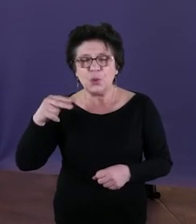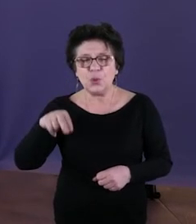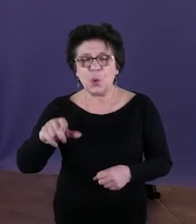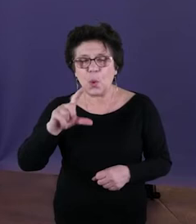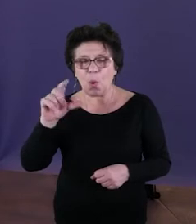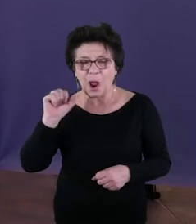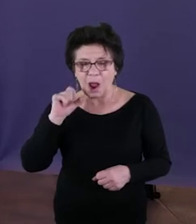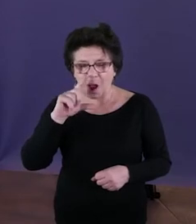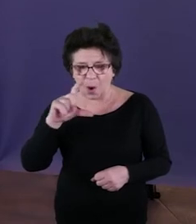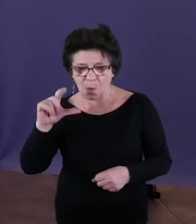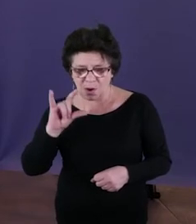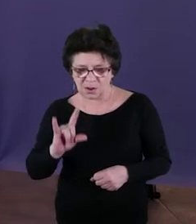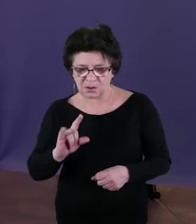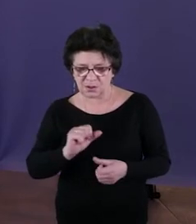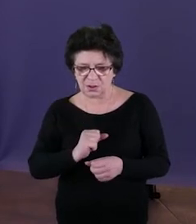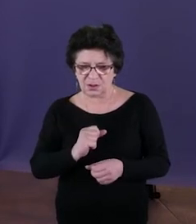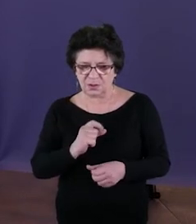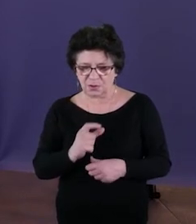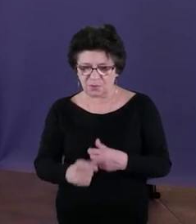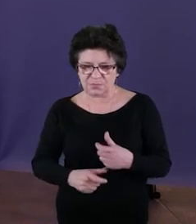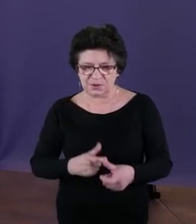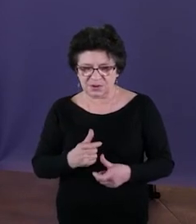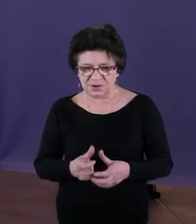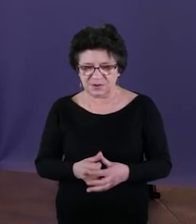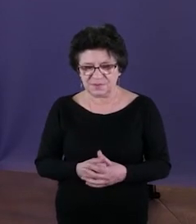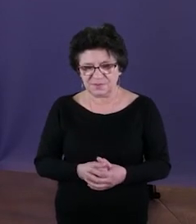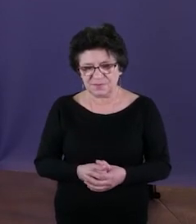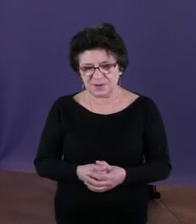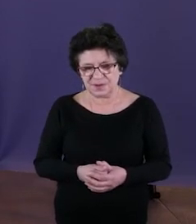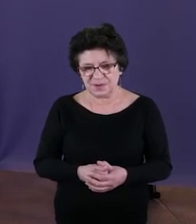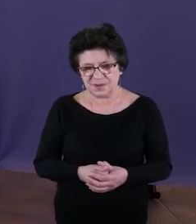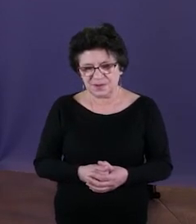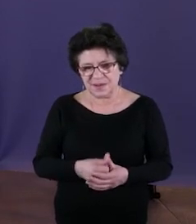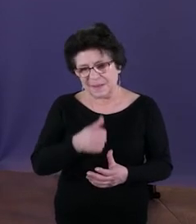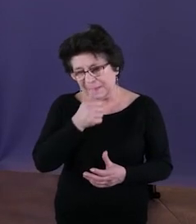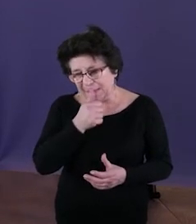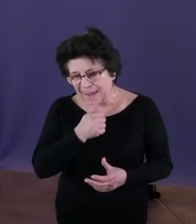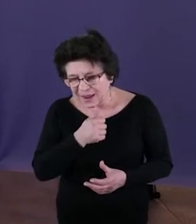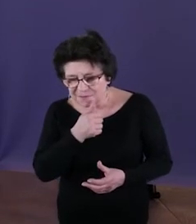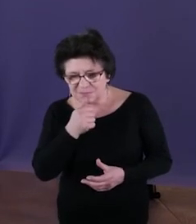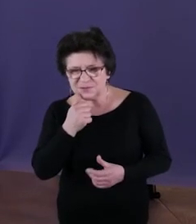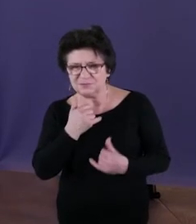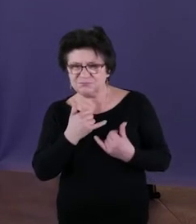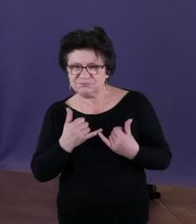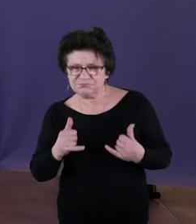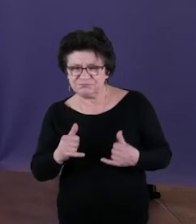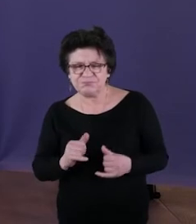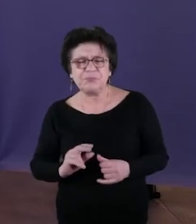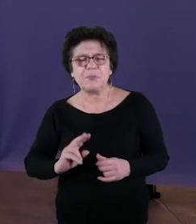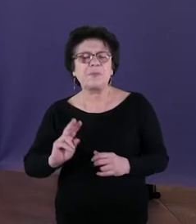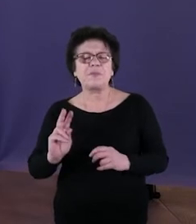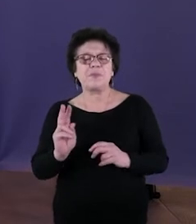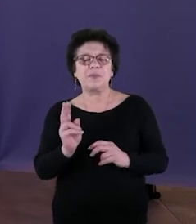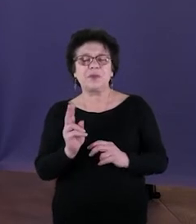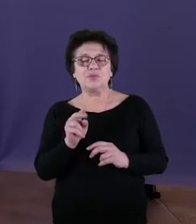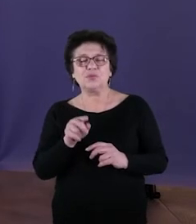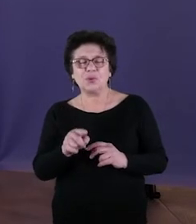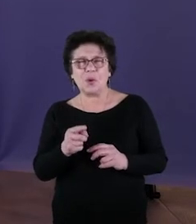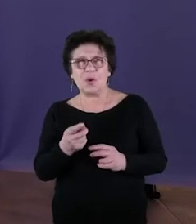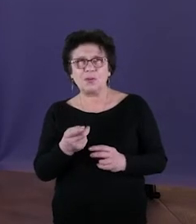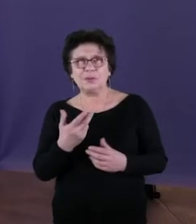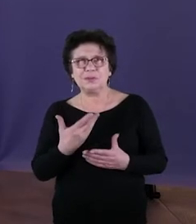wtajemniczenia i tak jak to widać i stąd się pojawiło bardzo wiele